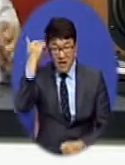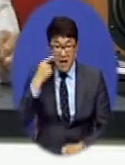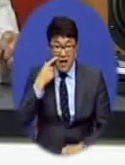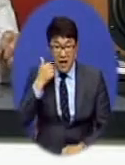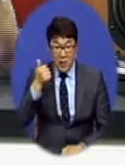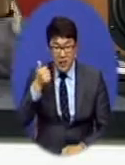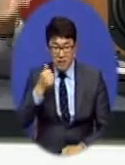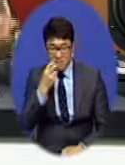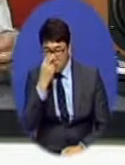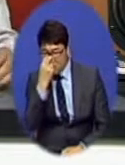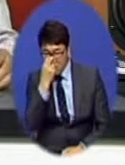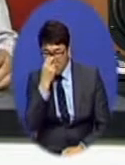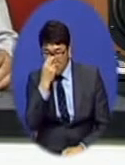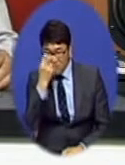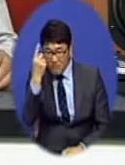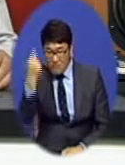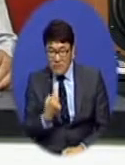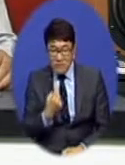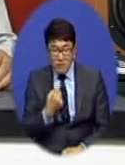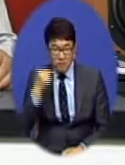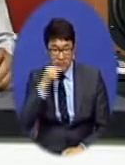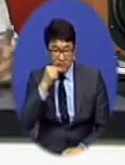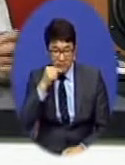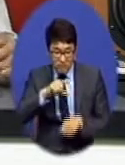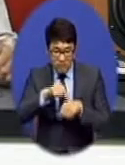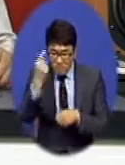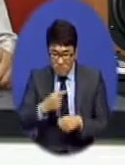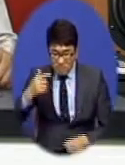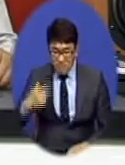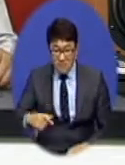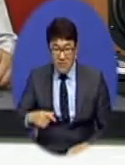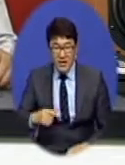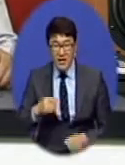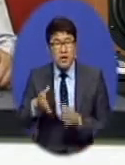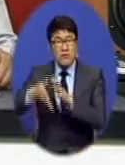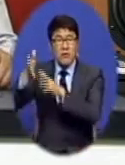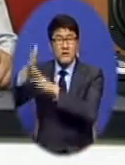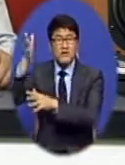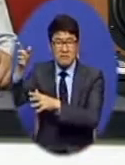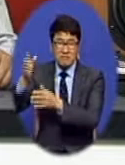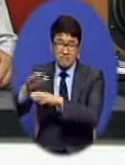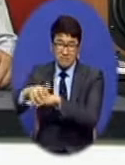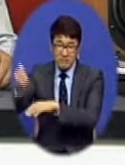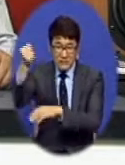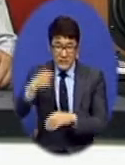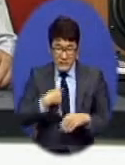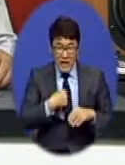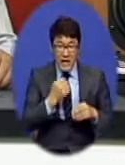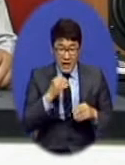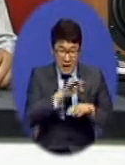나가서 기다리고, 오빠가 나가서 기다리고. 예, 시간 맞춰서 안 들어오고. 틀리잖아요. 저는 그렇죠. 시골, 경기도 화성군